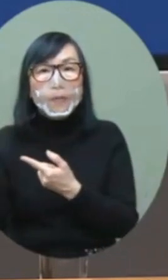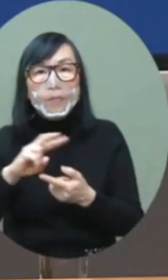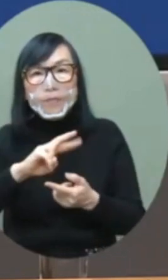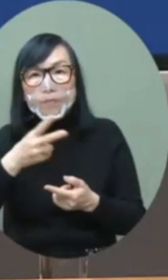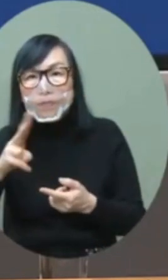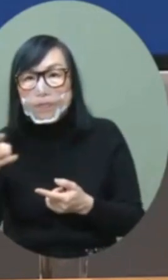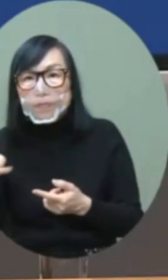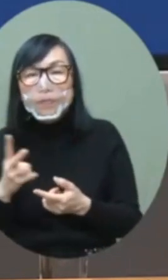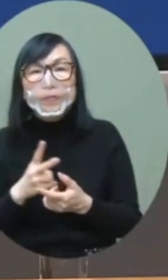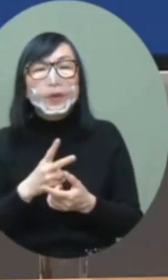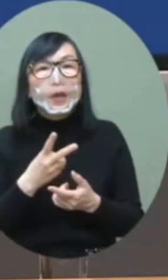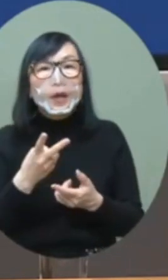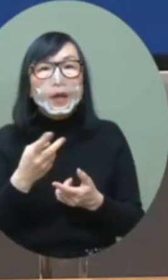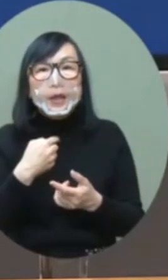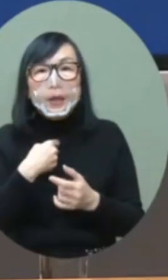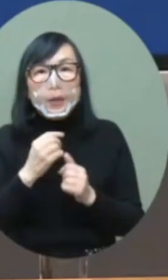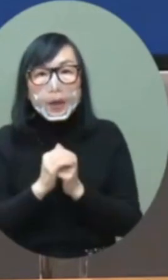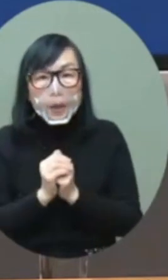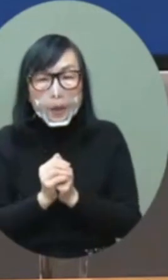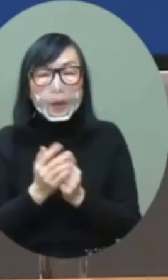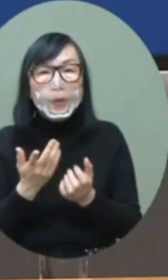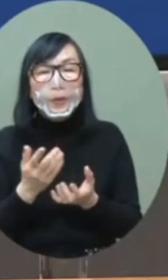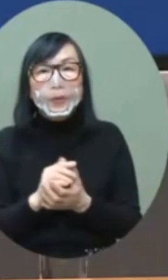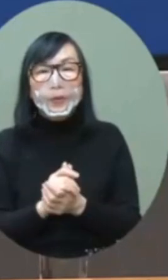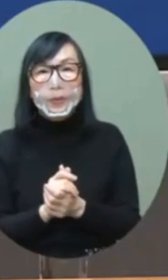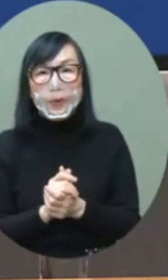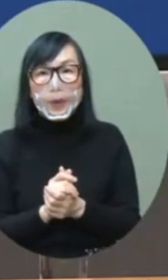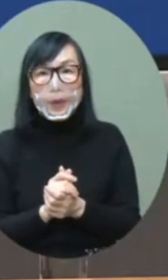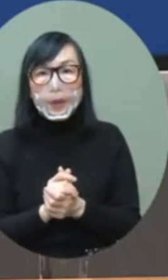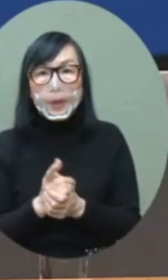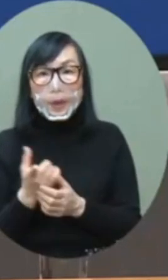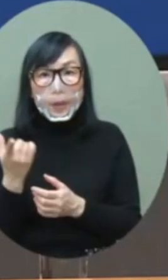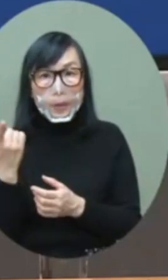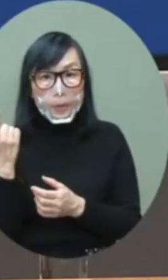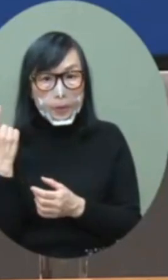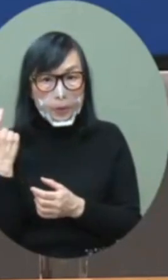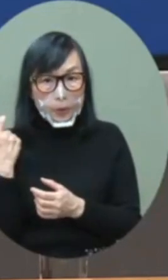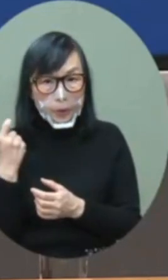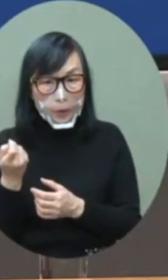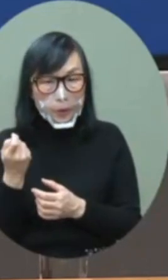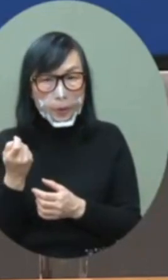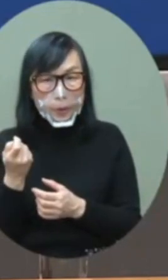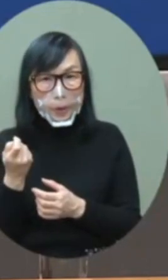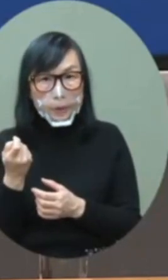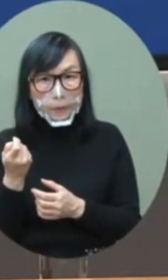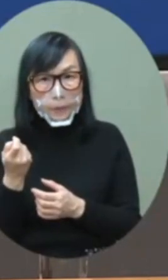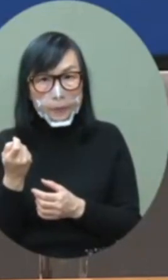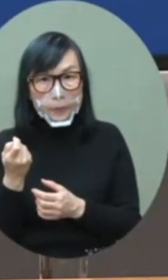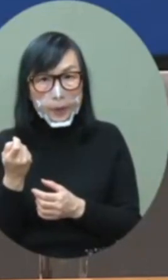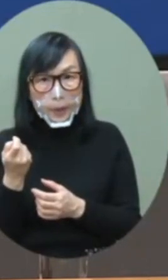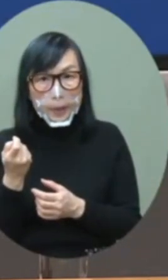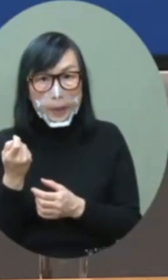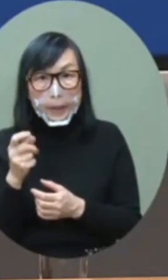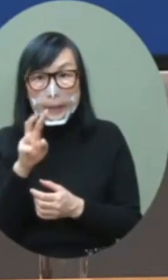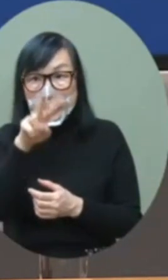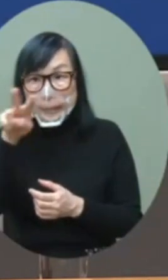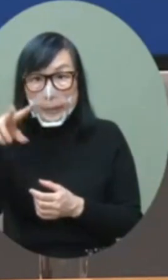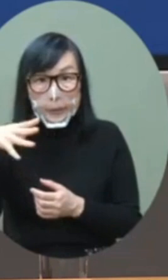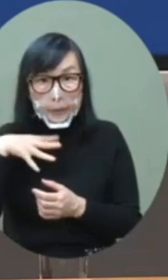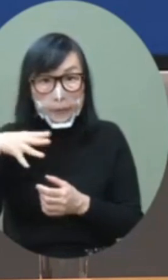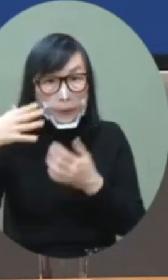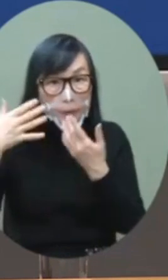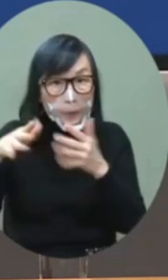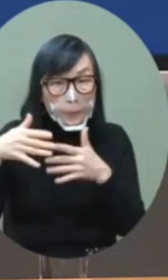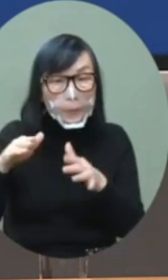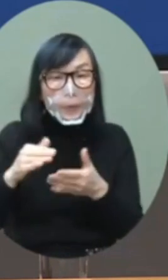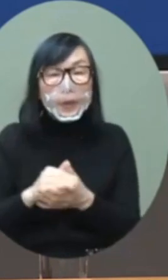校嗰個嘅需求嘅嚇。咁最近咧就喺我哋睇完嗰個情況，同埋而